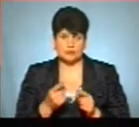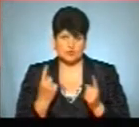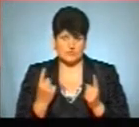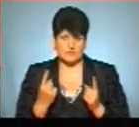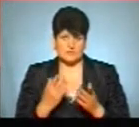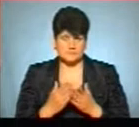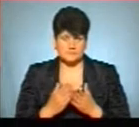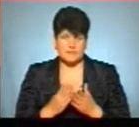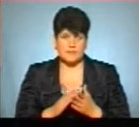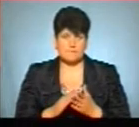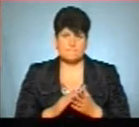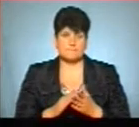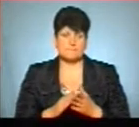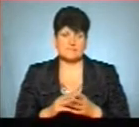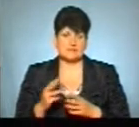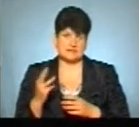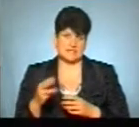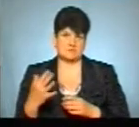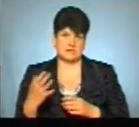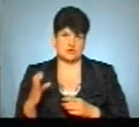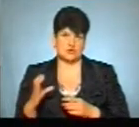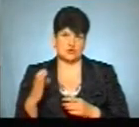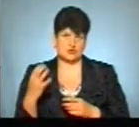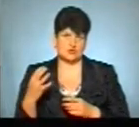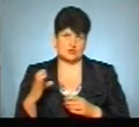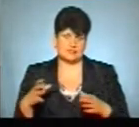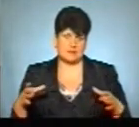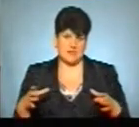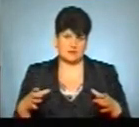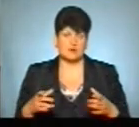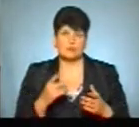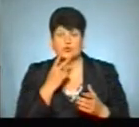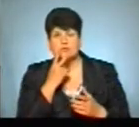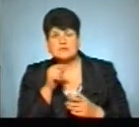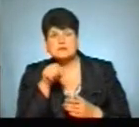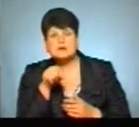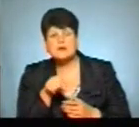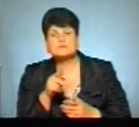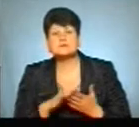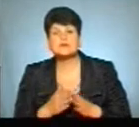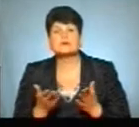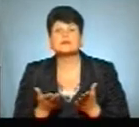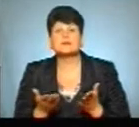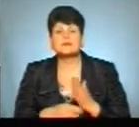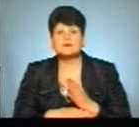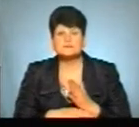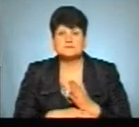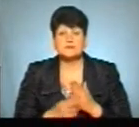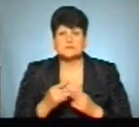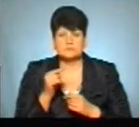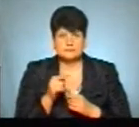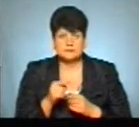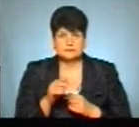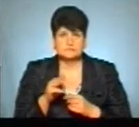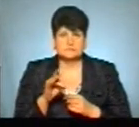да? Діаметр 35-40 сантиметрів, і подивитися, в якому стані знаходиться серцевина дерева. Якщо вона вже